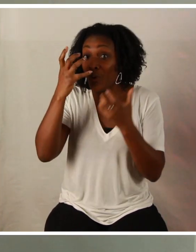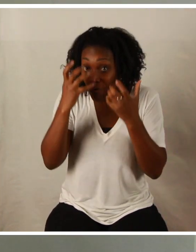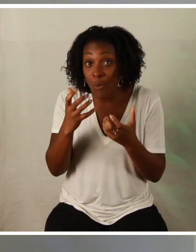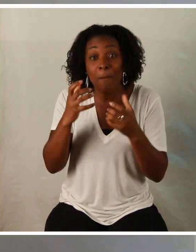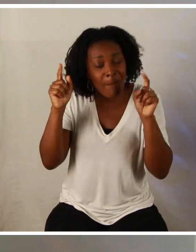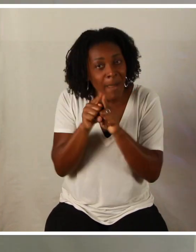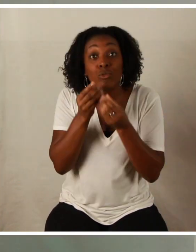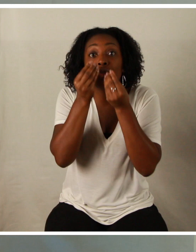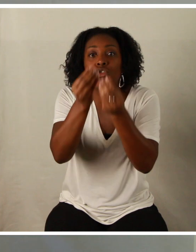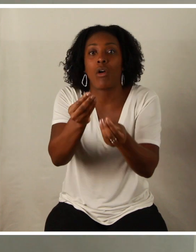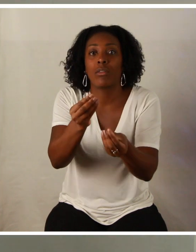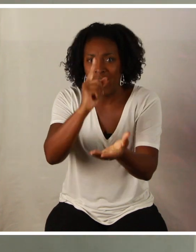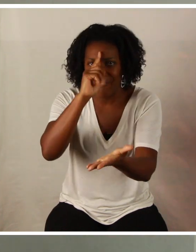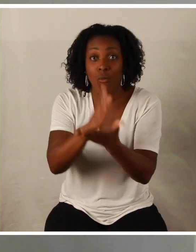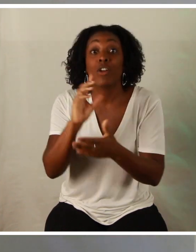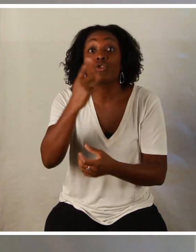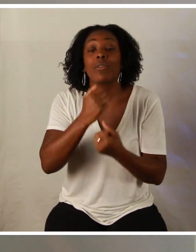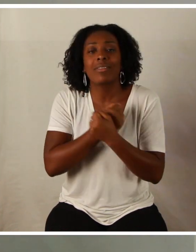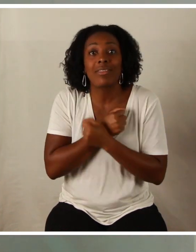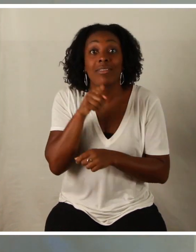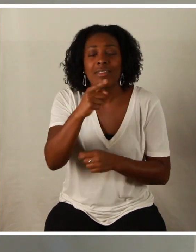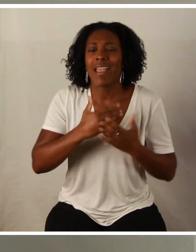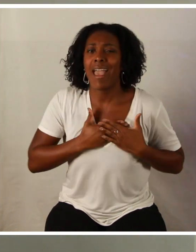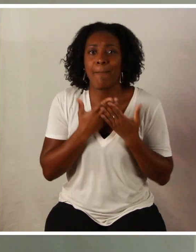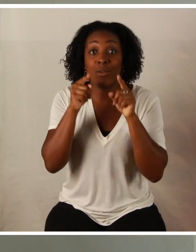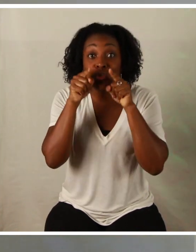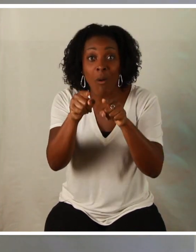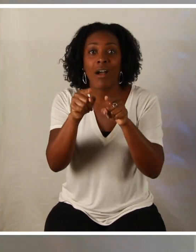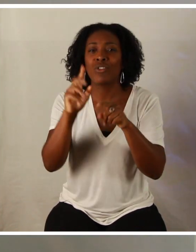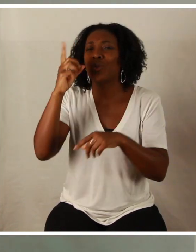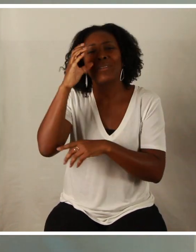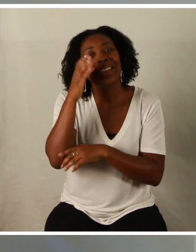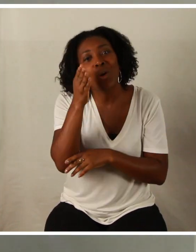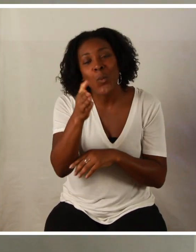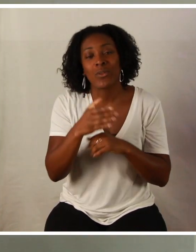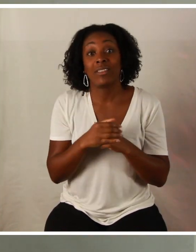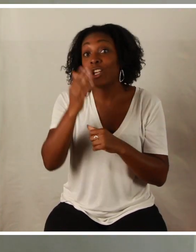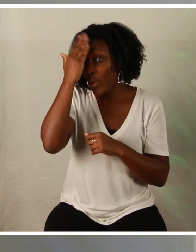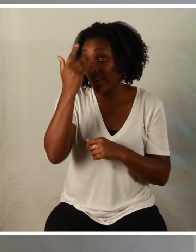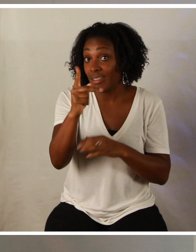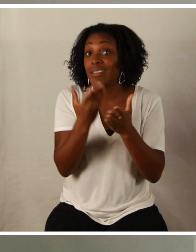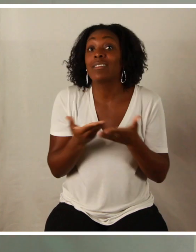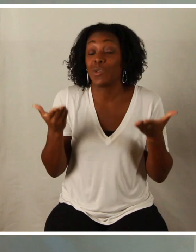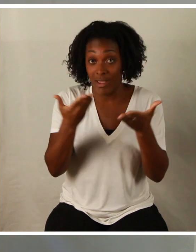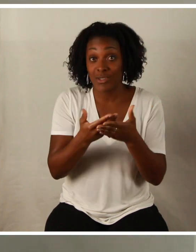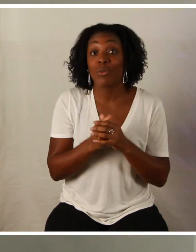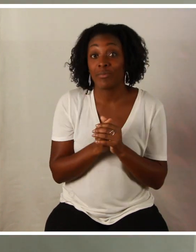Dieu veut que tu sois dans cette assurance aujourd'hui, que Dieu t'aime, que ses yeux sont sur toi, qu'il connaît ta